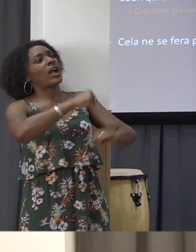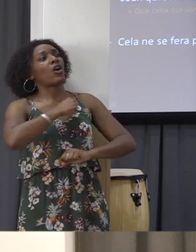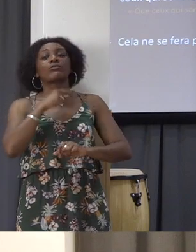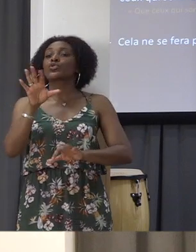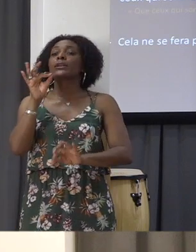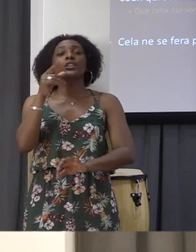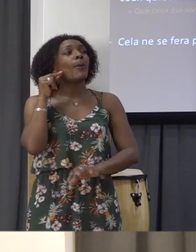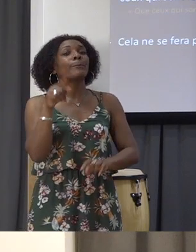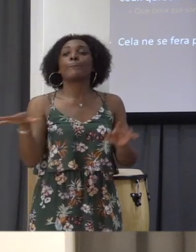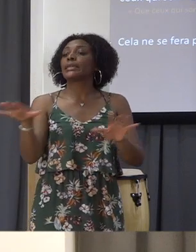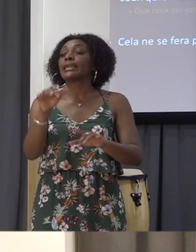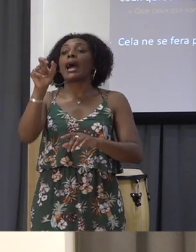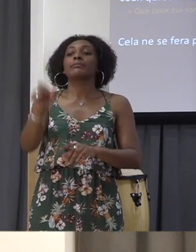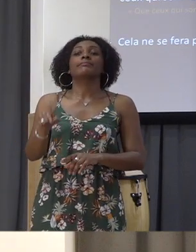Saint,